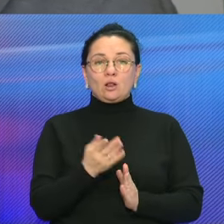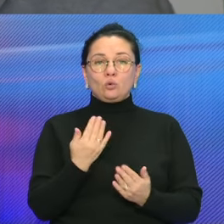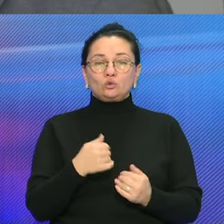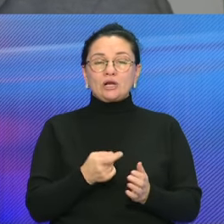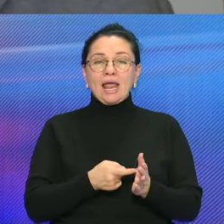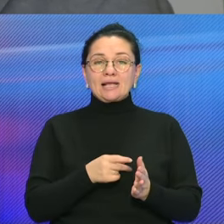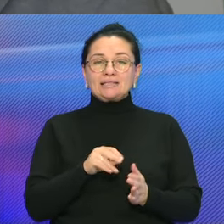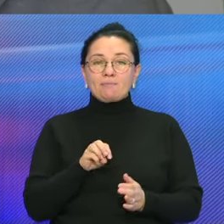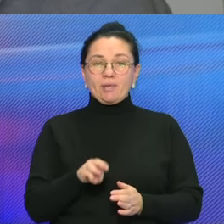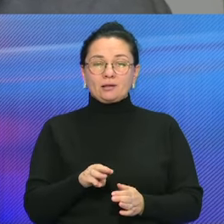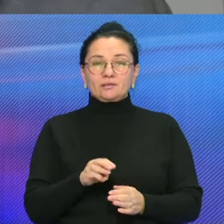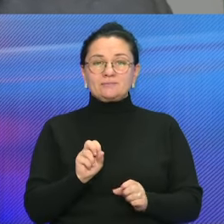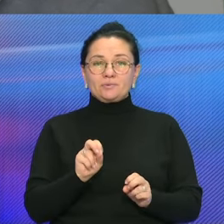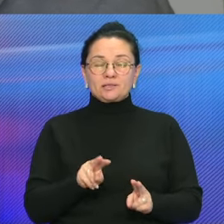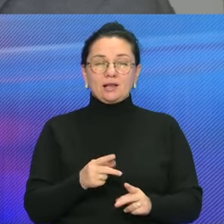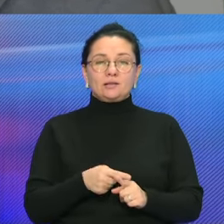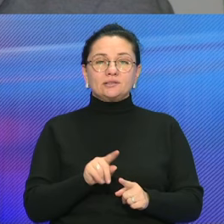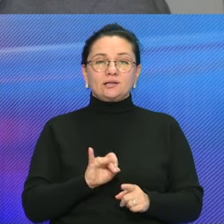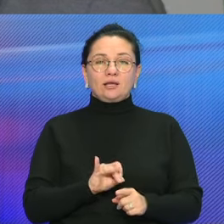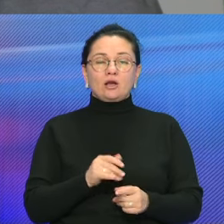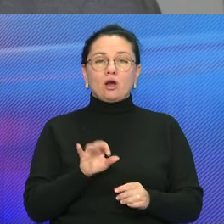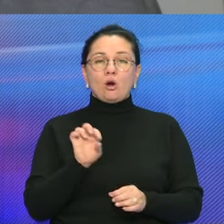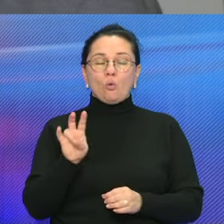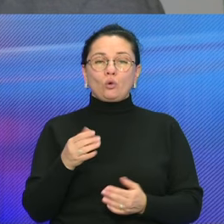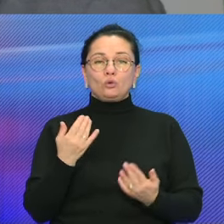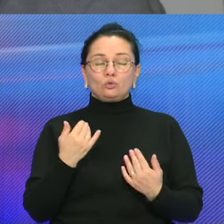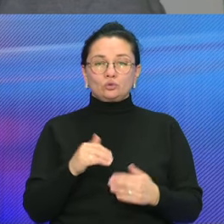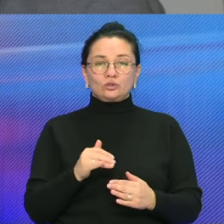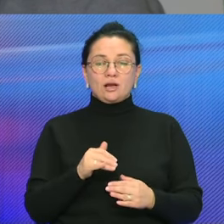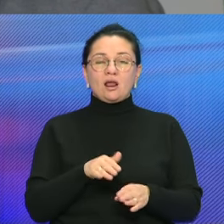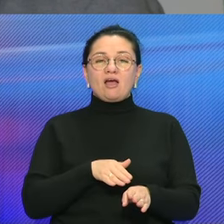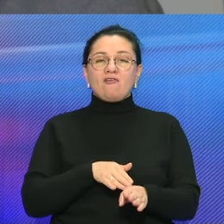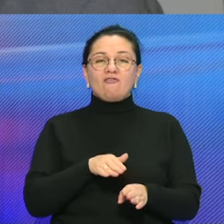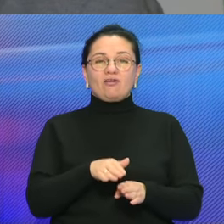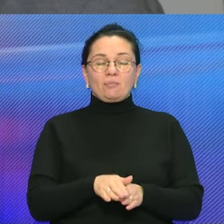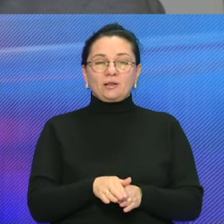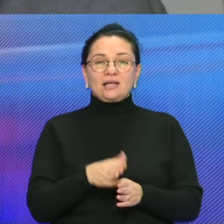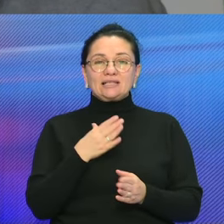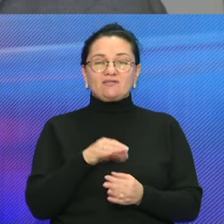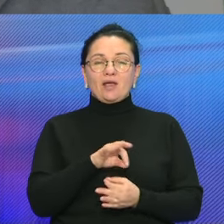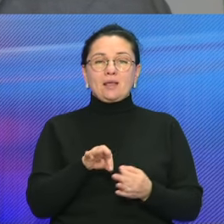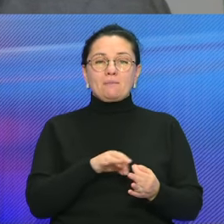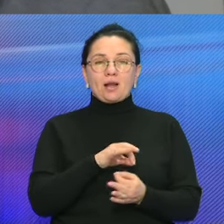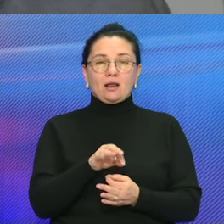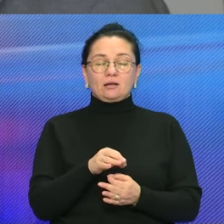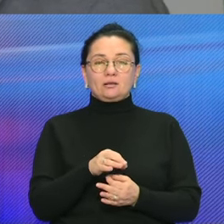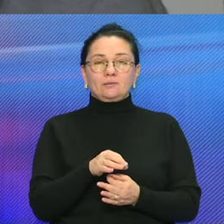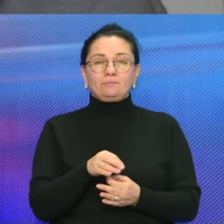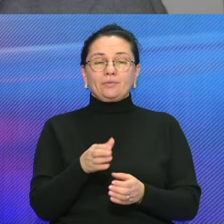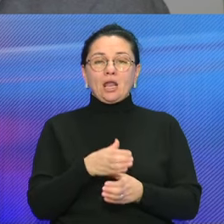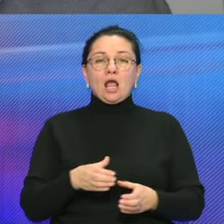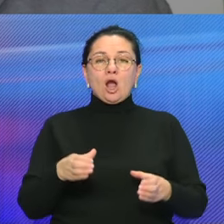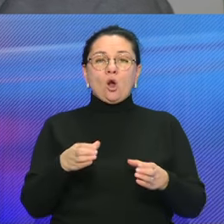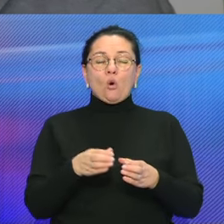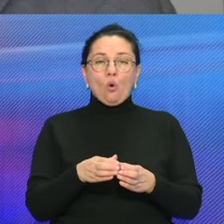республиканского конкурса, вот, и он инициировал и уже реализовал свои проекты, например, как комплекс